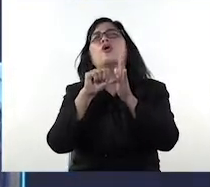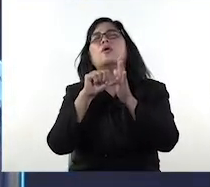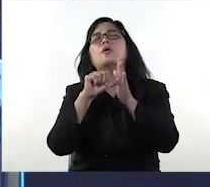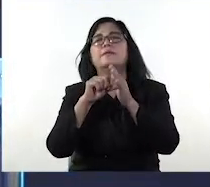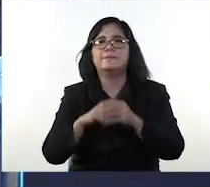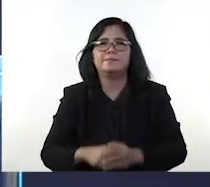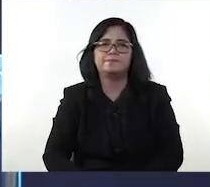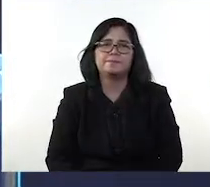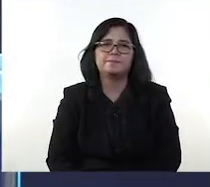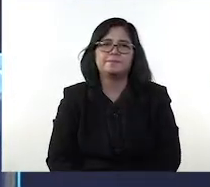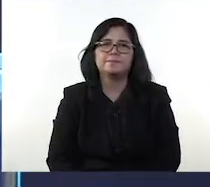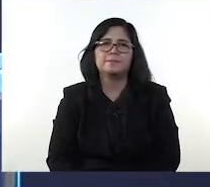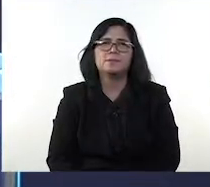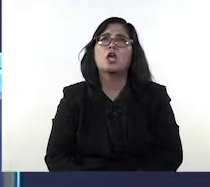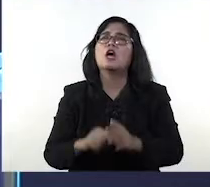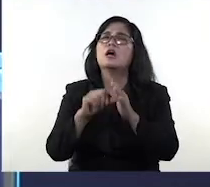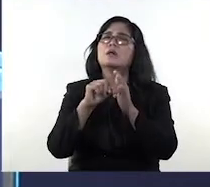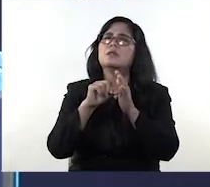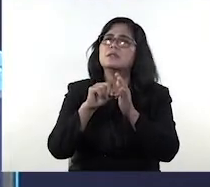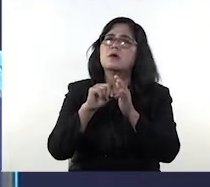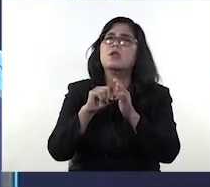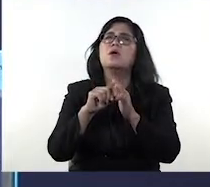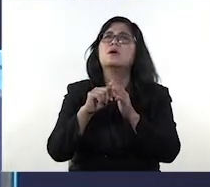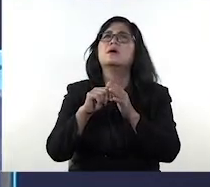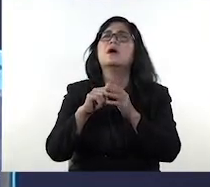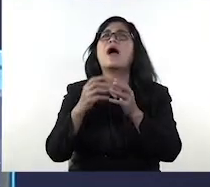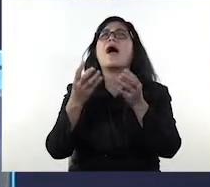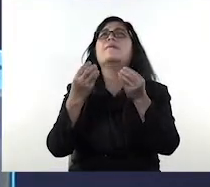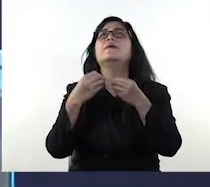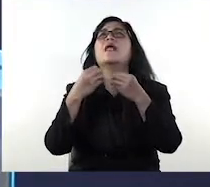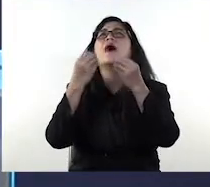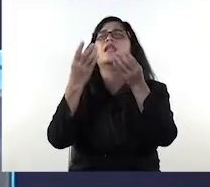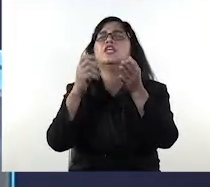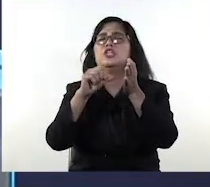Hai Tuhan saya nggak tahu musibah ambil alih